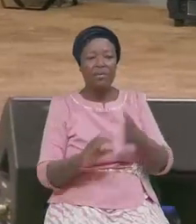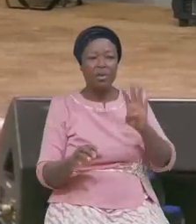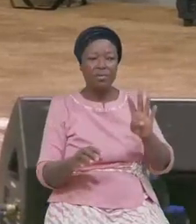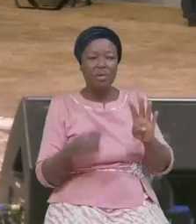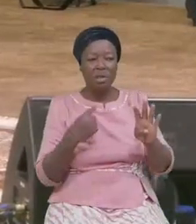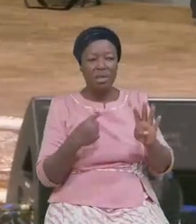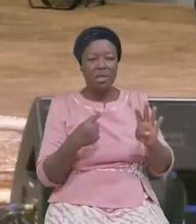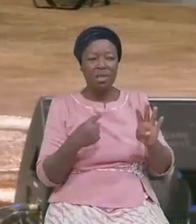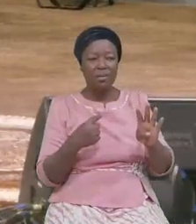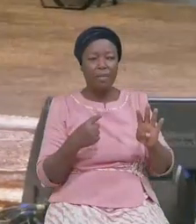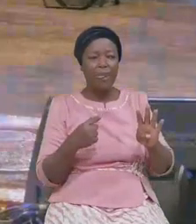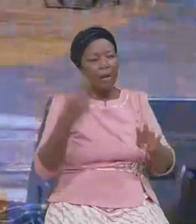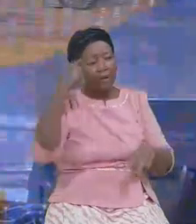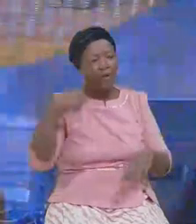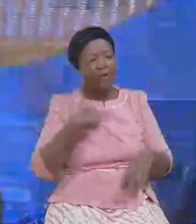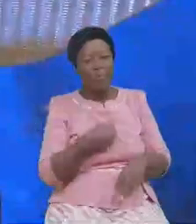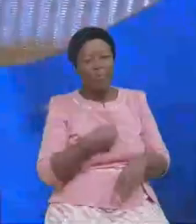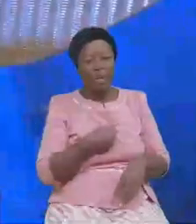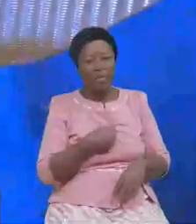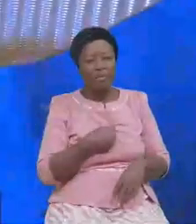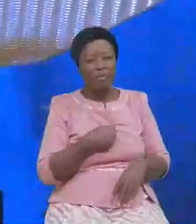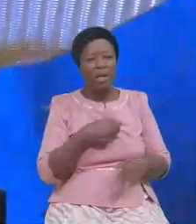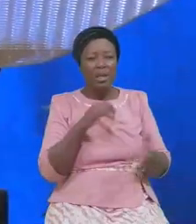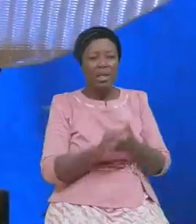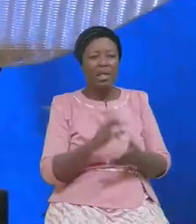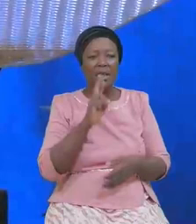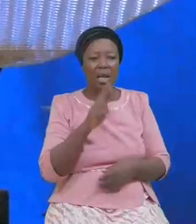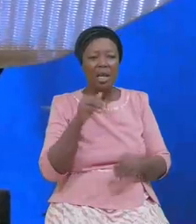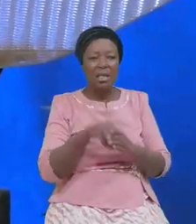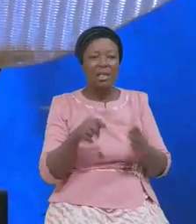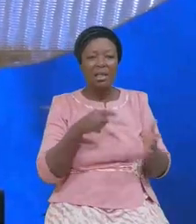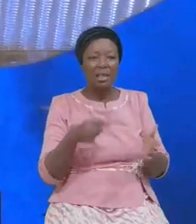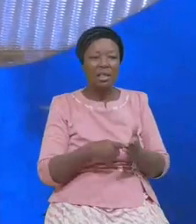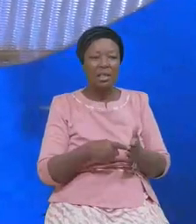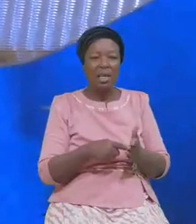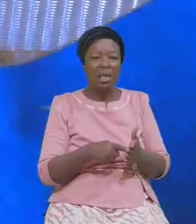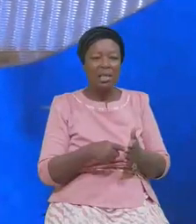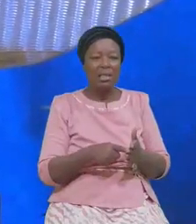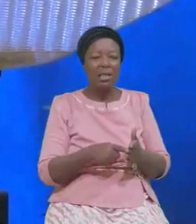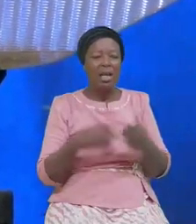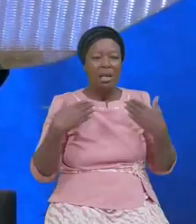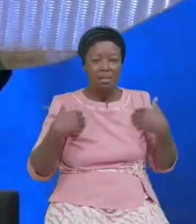Verset 4. Car tandis que nous sommes dans cette tente,